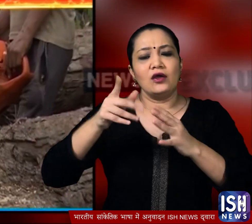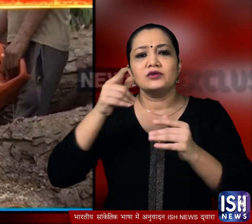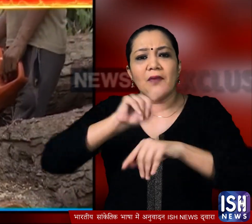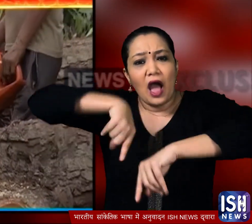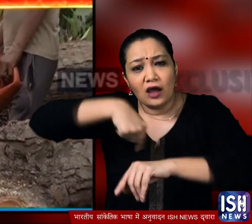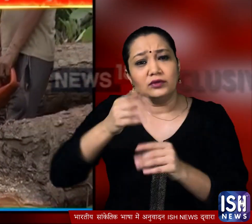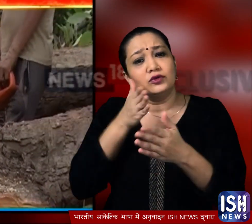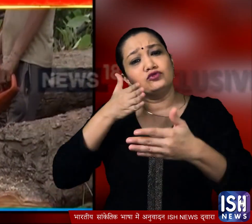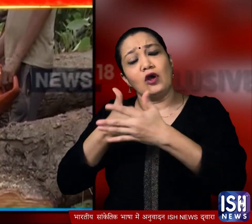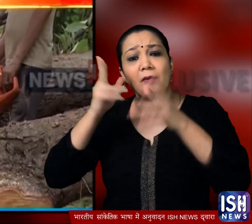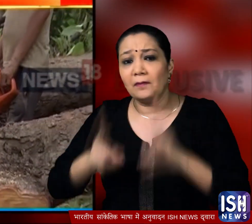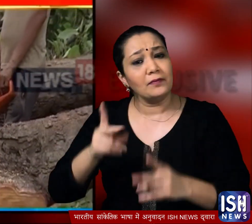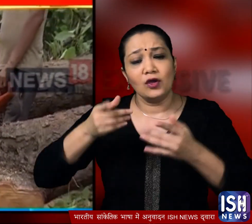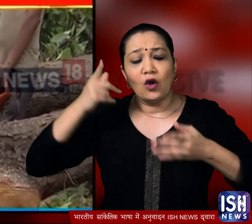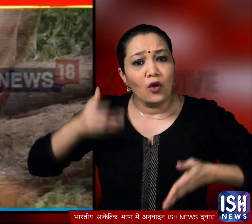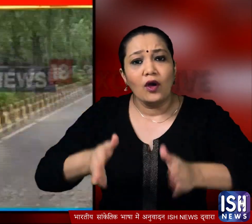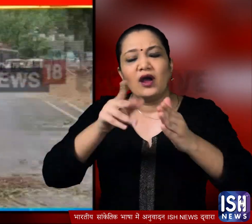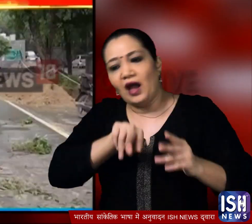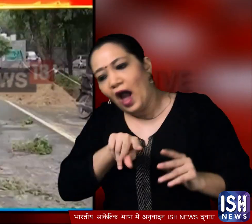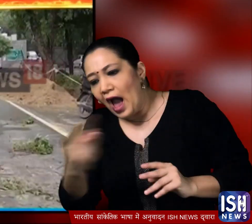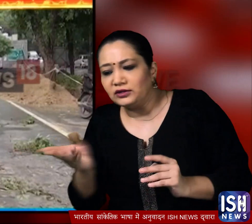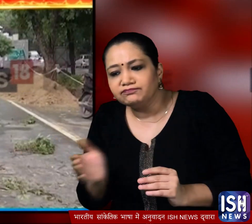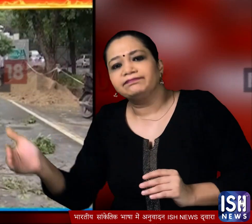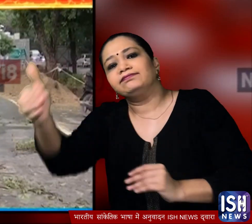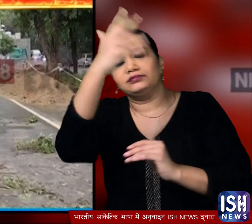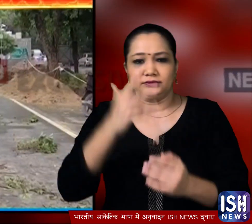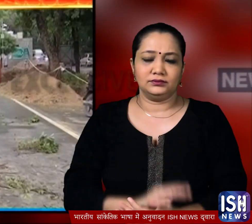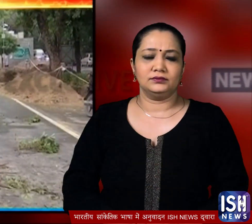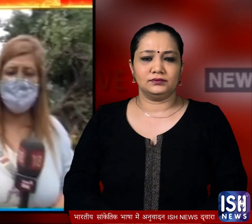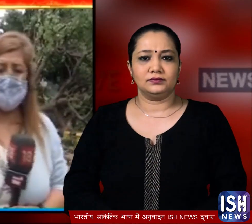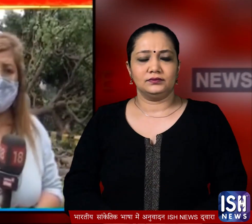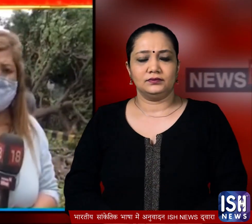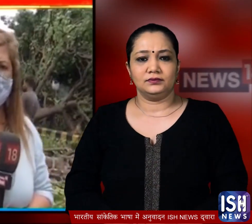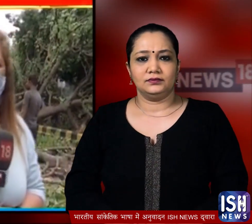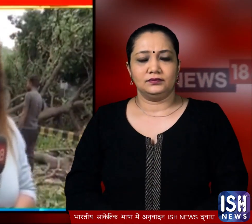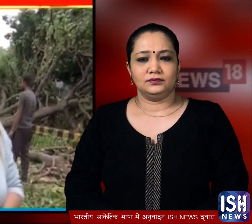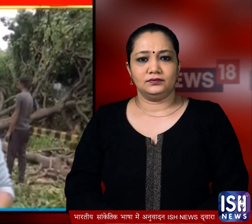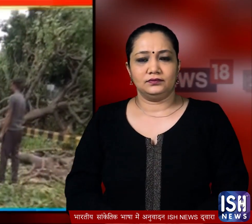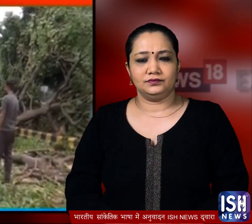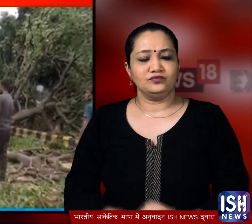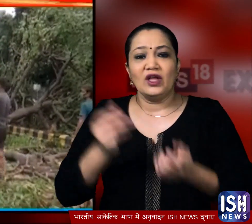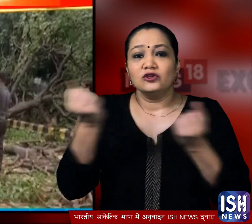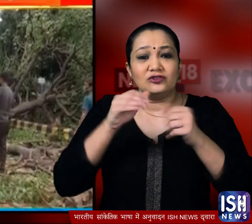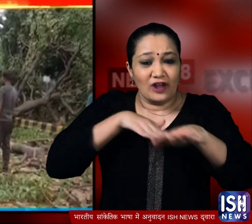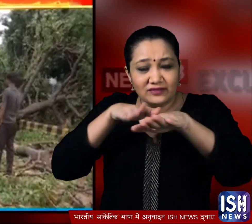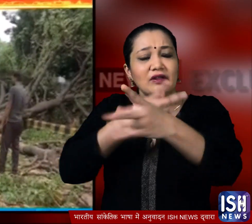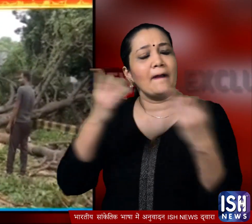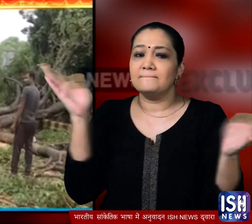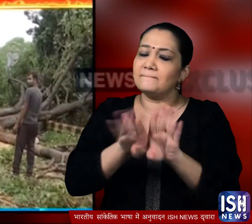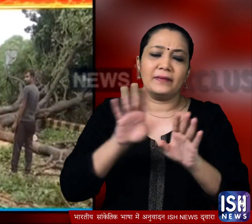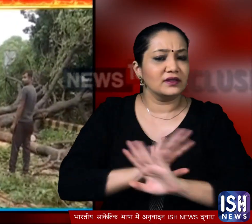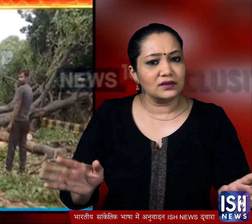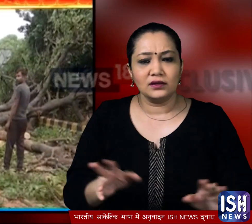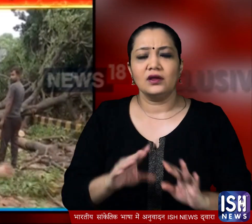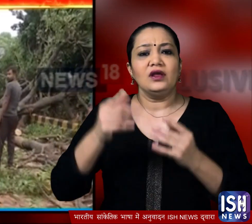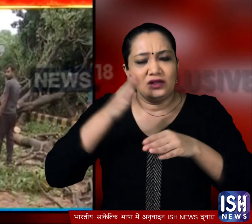कई घंटे तक बंद रहा और वहां से गुजरने वाले लोगों को दूसरी तरफ से आगे भेजा गया। ट्रैफिक पूरा बंद है। पेड़ को हटाने